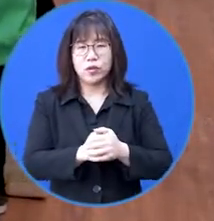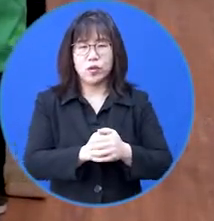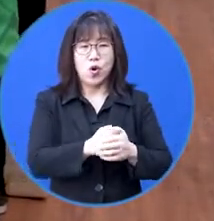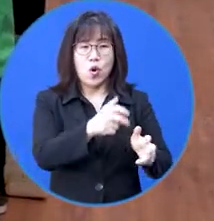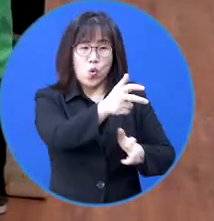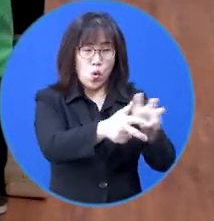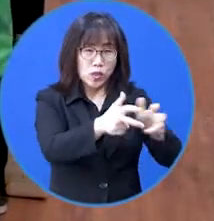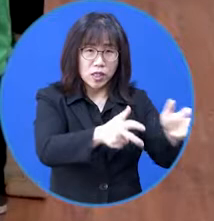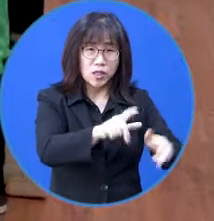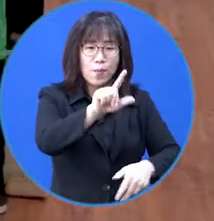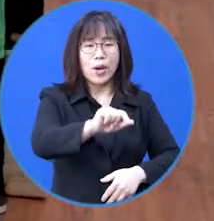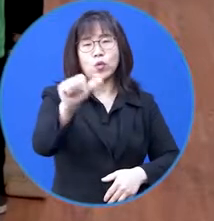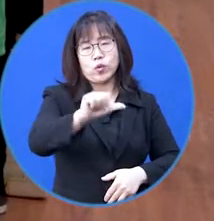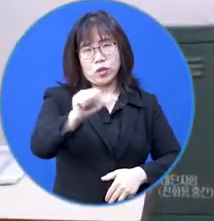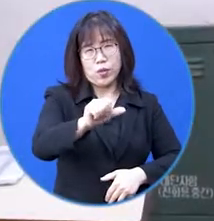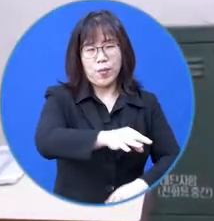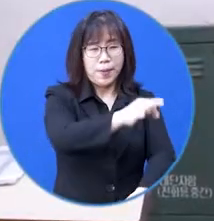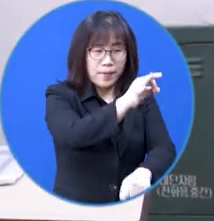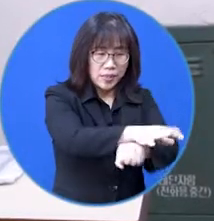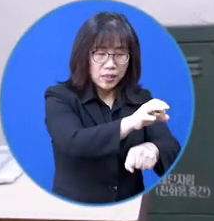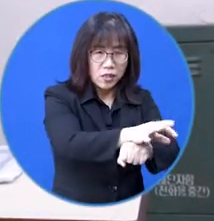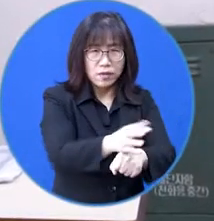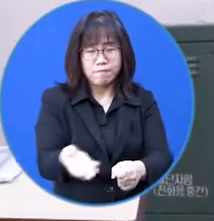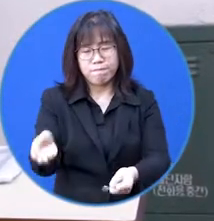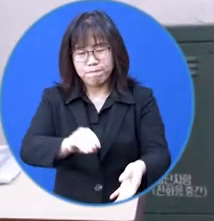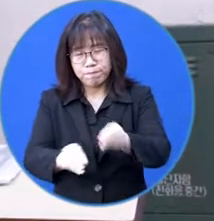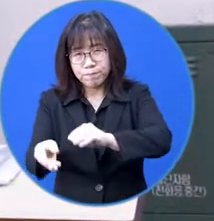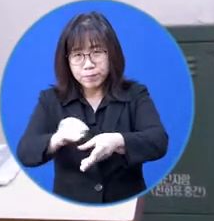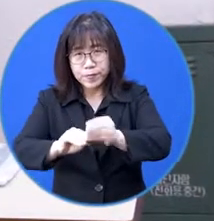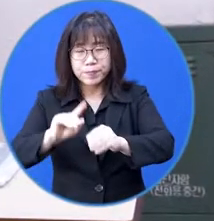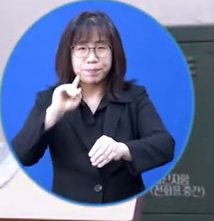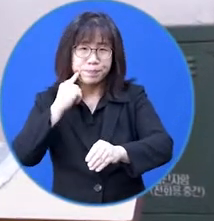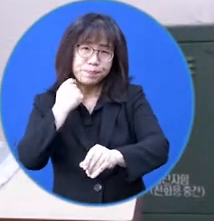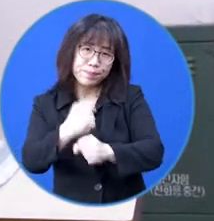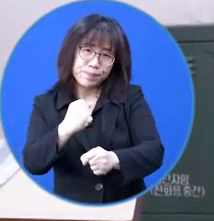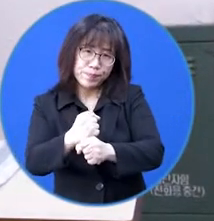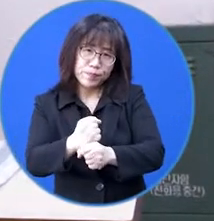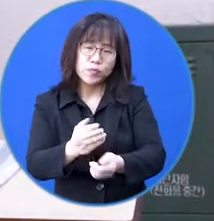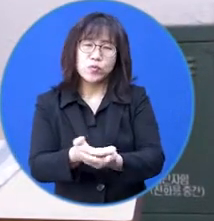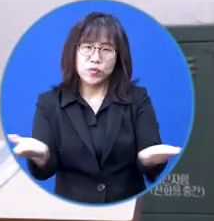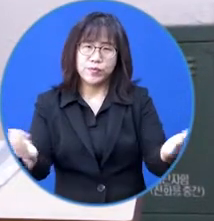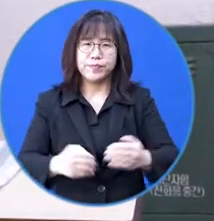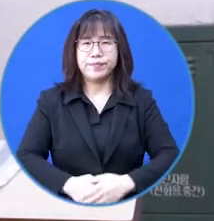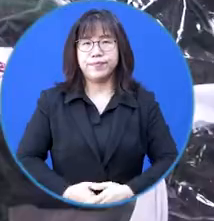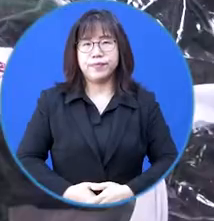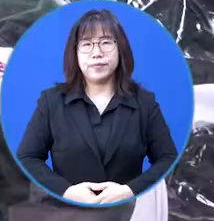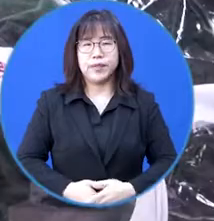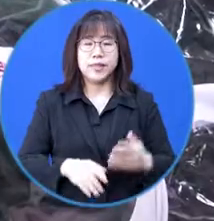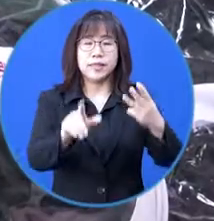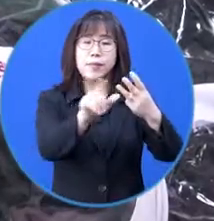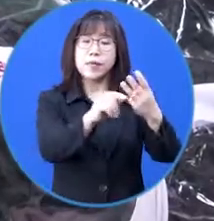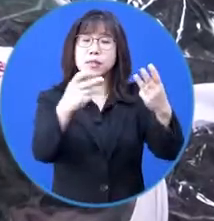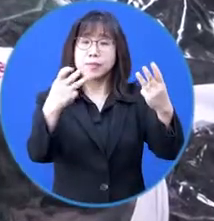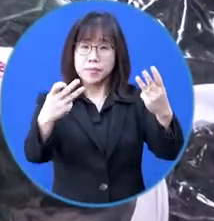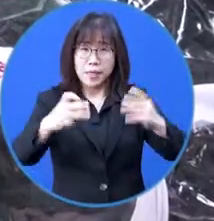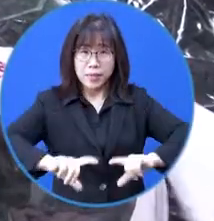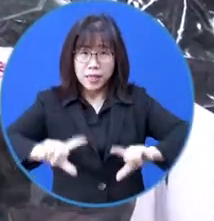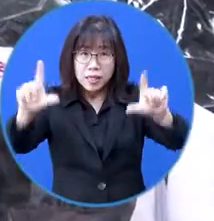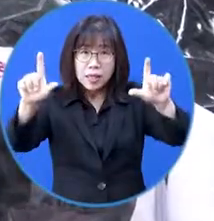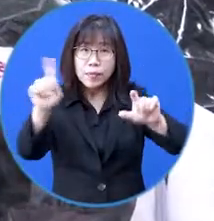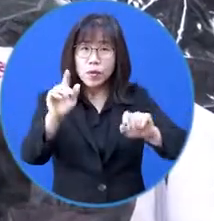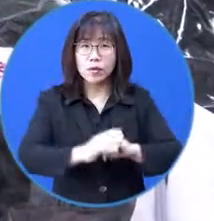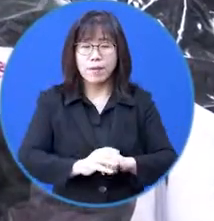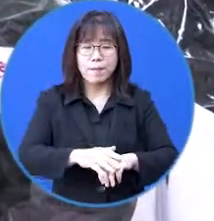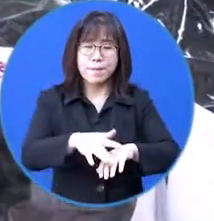마스크 15,000매를 구입해 직접 가공하고 포장해 지원합니다. 지난 3월 13일 완성된 면